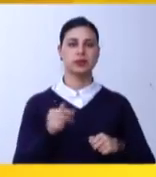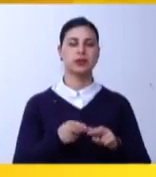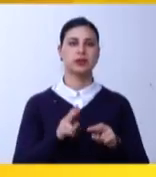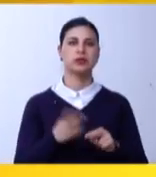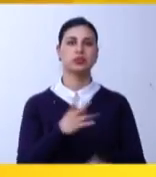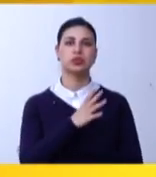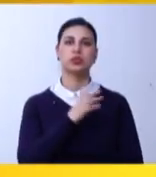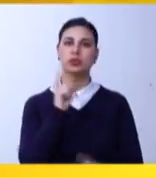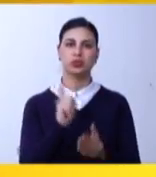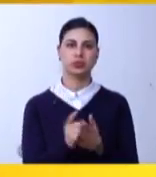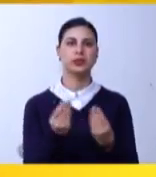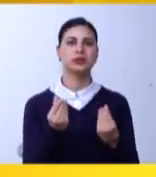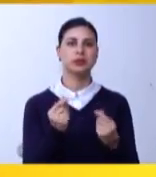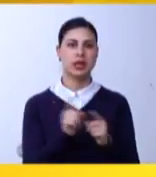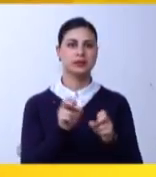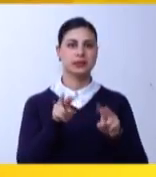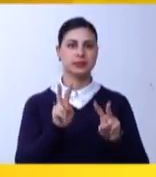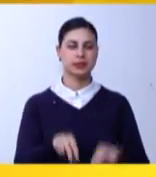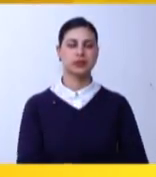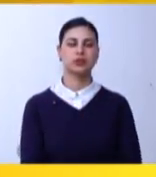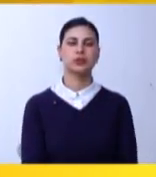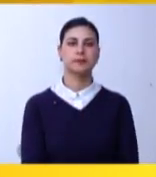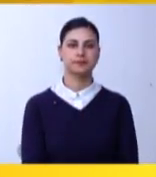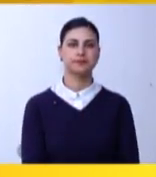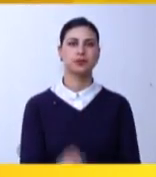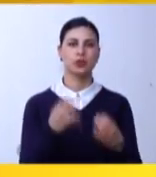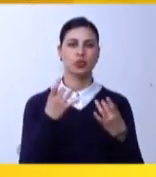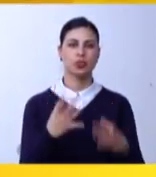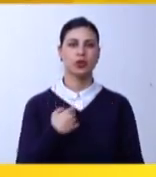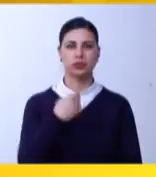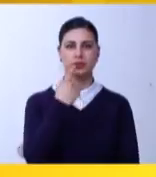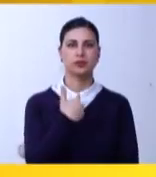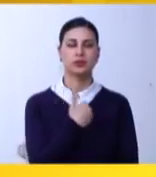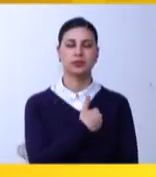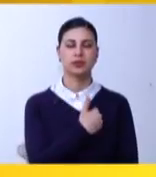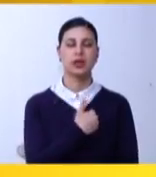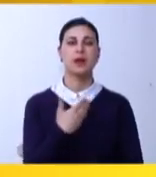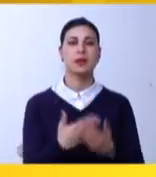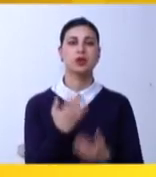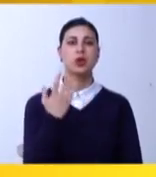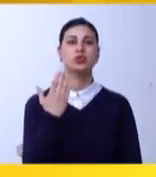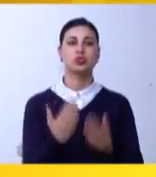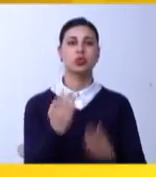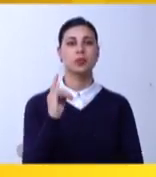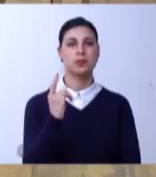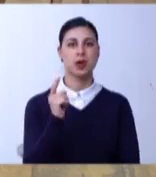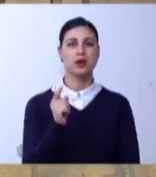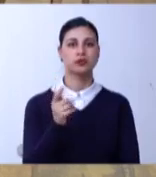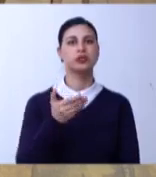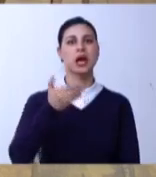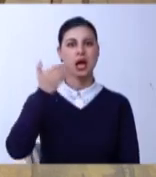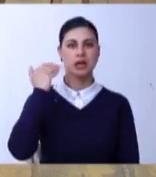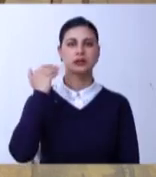იყოს აუცილებლად ნატურალური ქსოვილი, ახლა ვისარგებლებ შემთხვევით და უბრალოდ ხას გავსავ. ანუ თუ ბავშვს